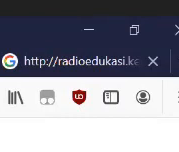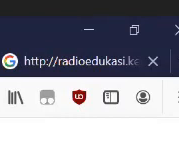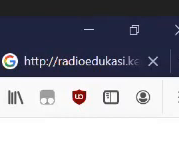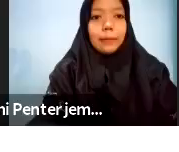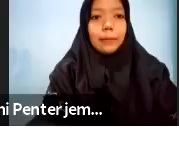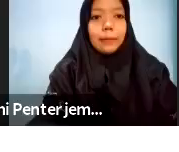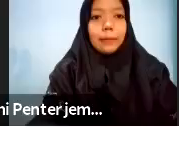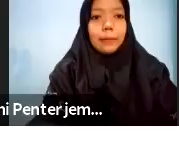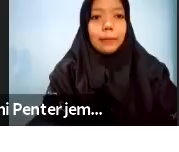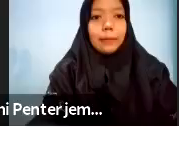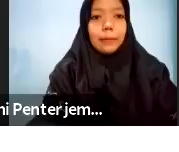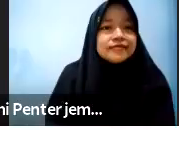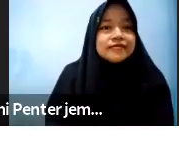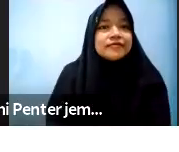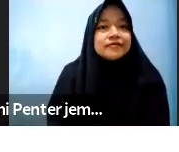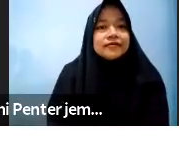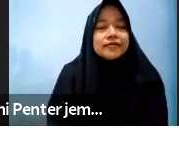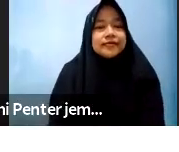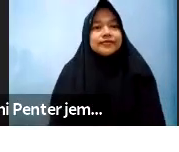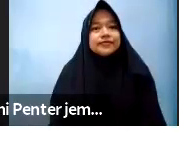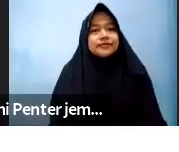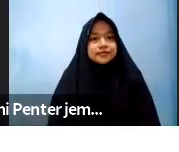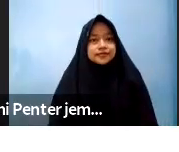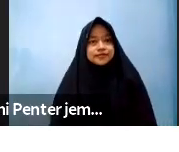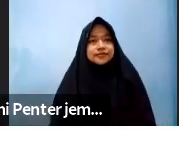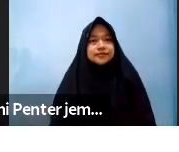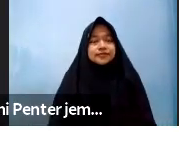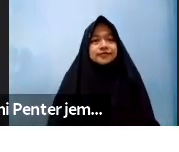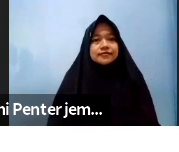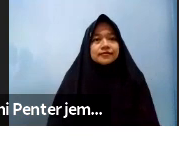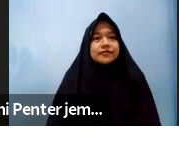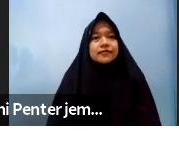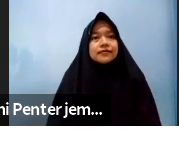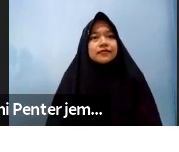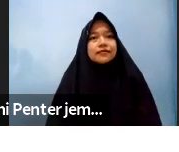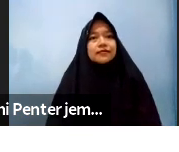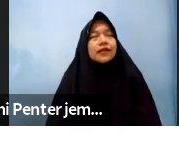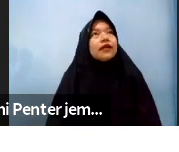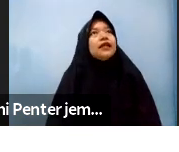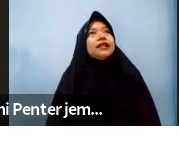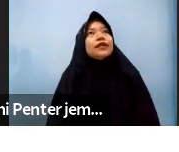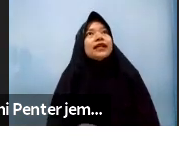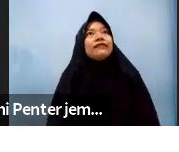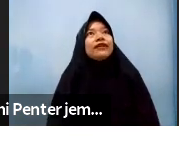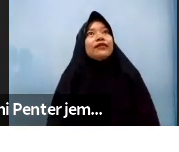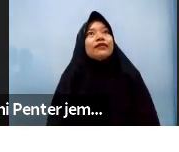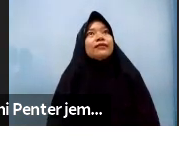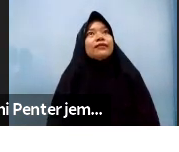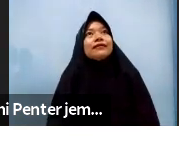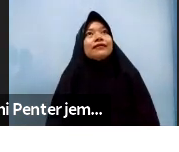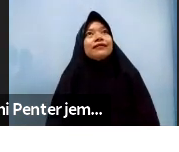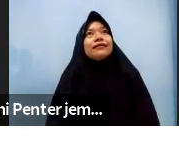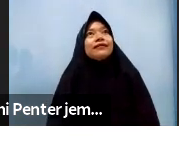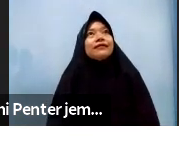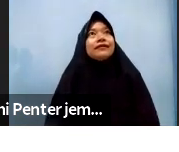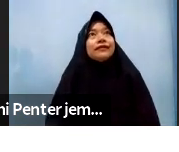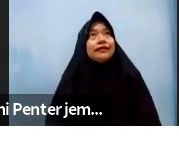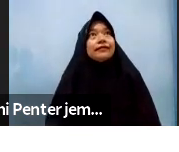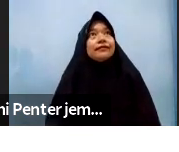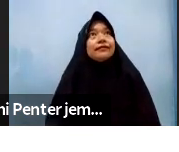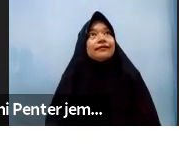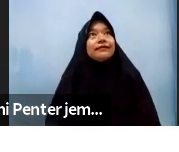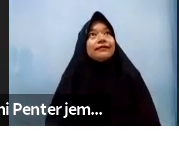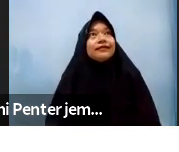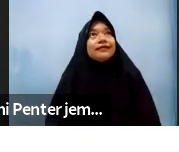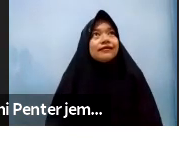banyak ahli yang berpendapat bahwa Islam masuk ke Indonesia pada abad 7 masehi penyebaran Islam dilakukan oleh